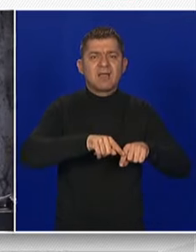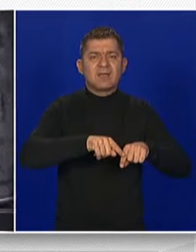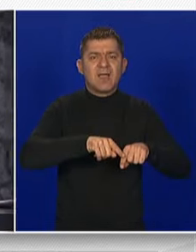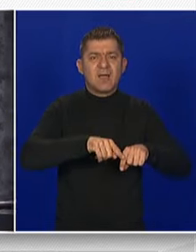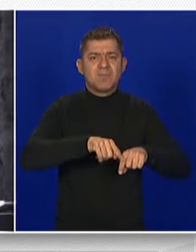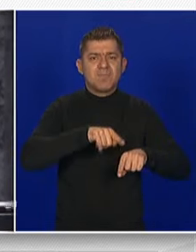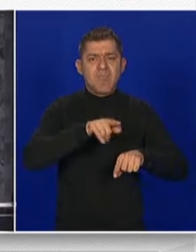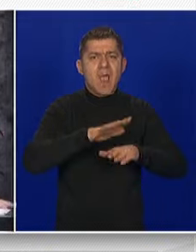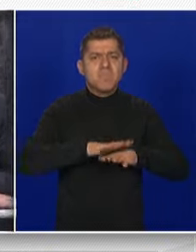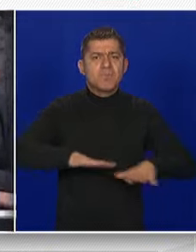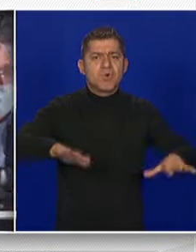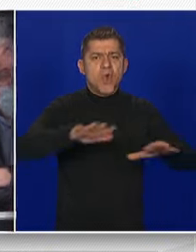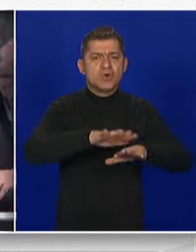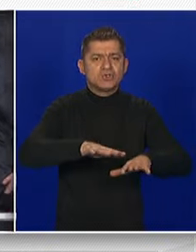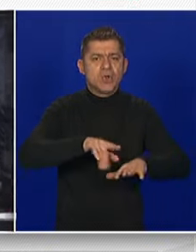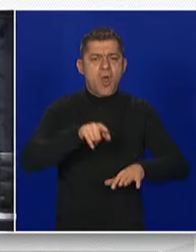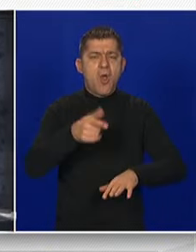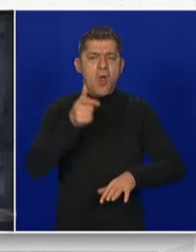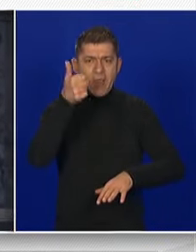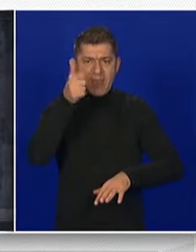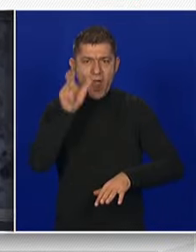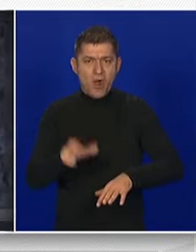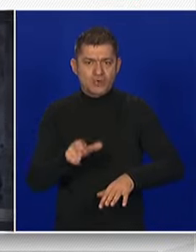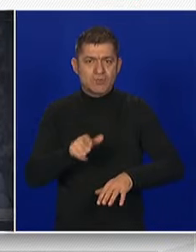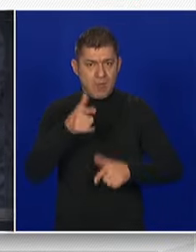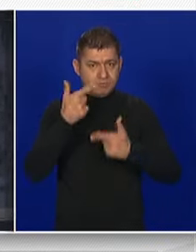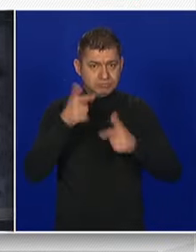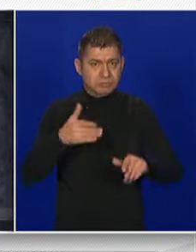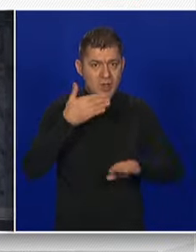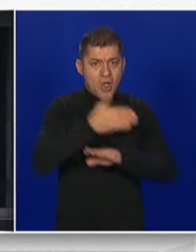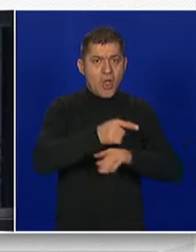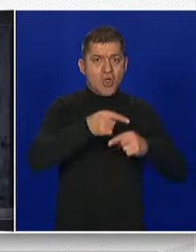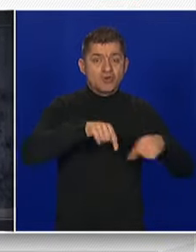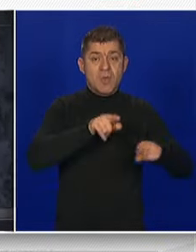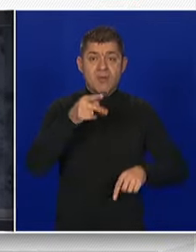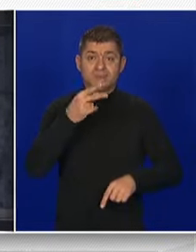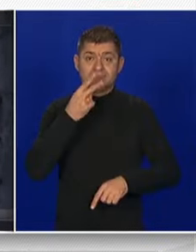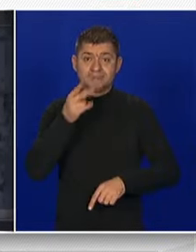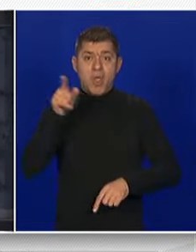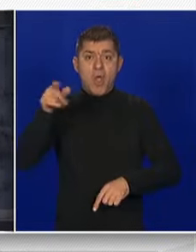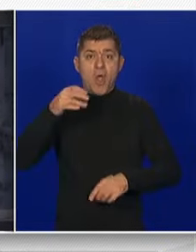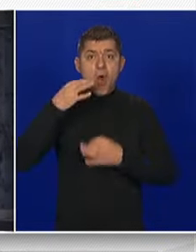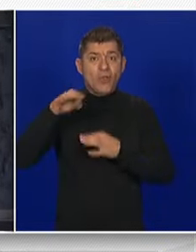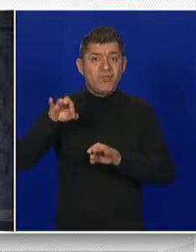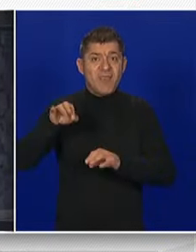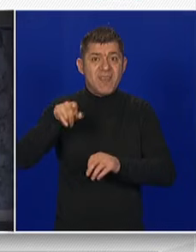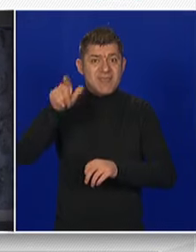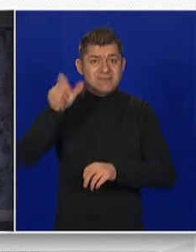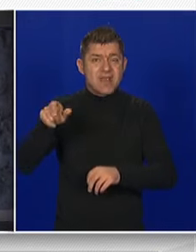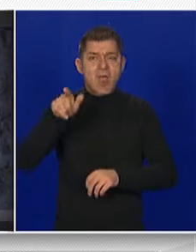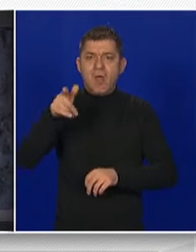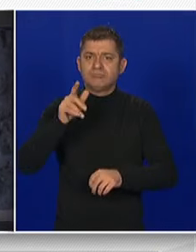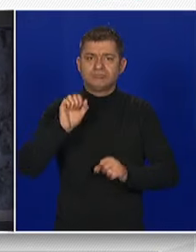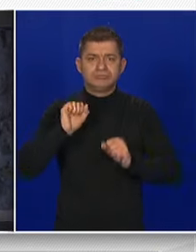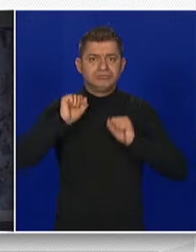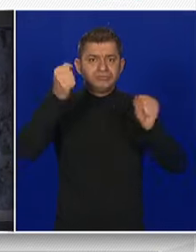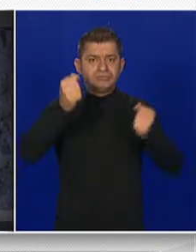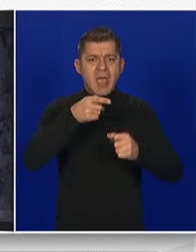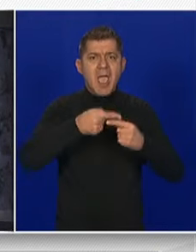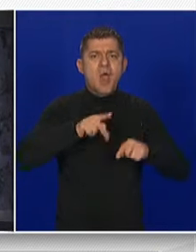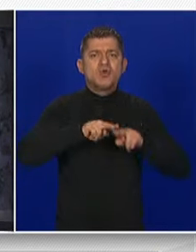4 kvadrata prostora oko pojedine osobe? Naime, odvjetnici se masovno žale na prostor, znamo da su